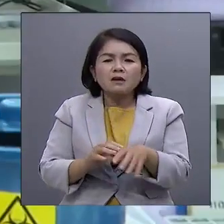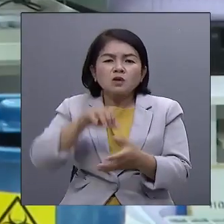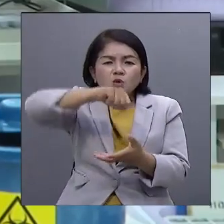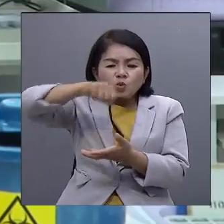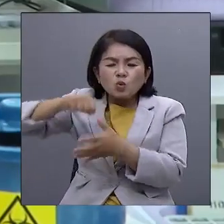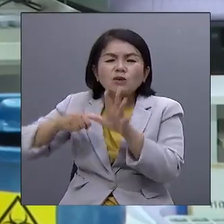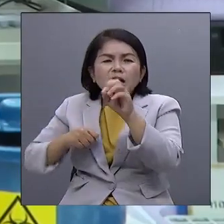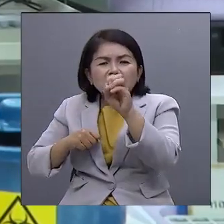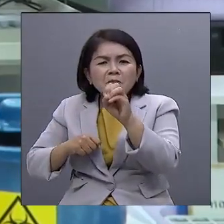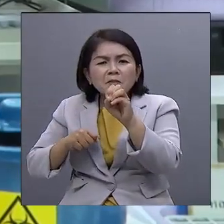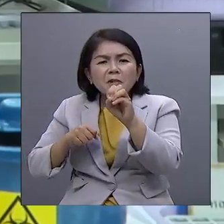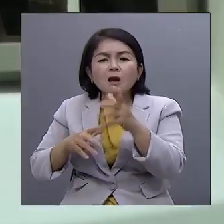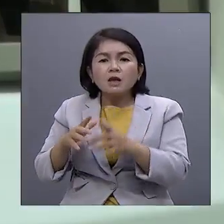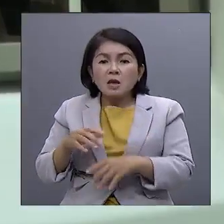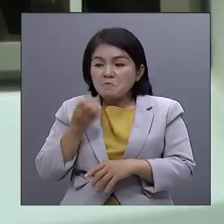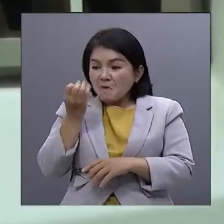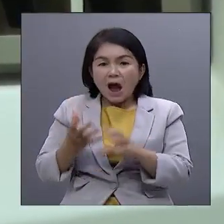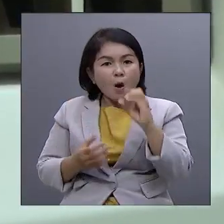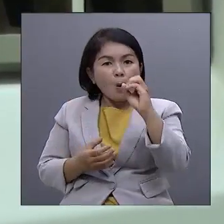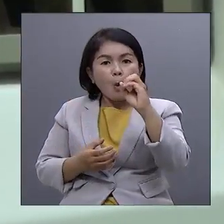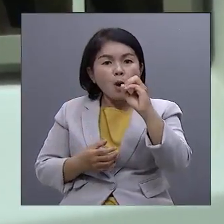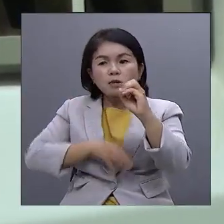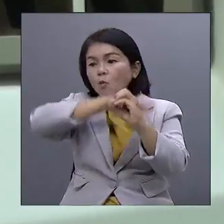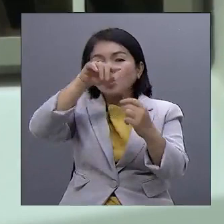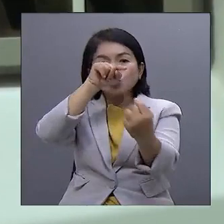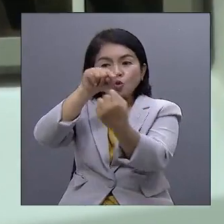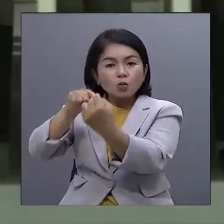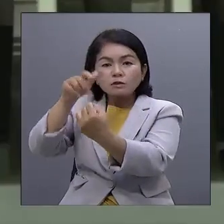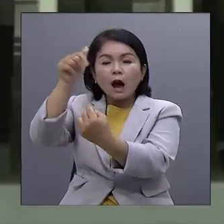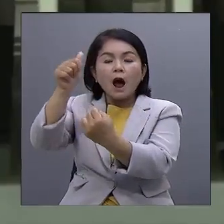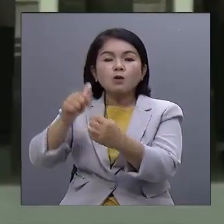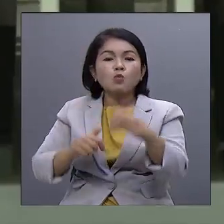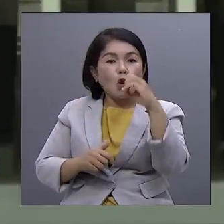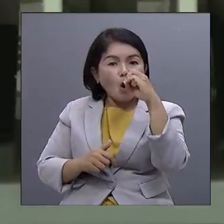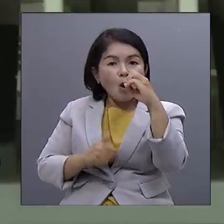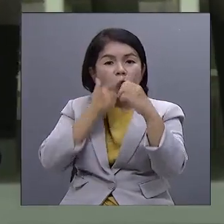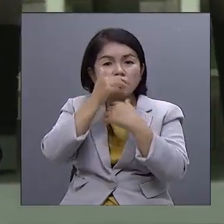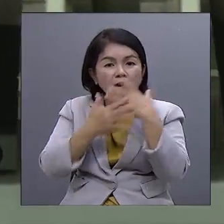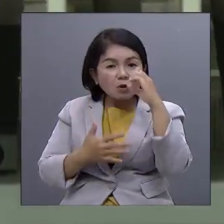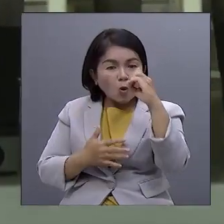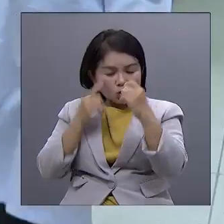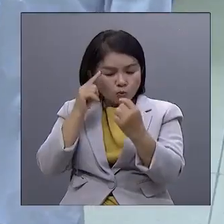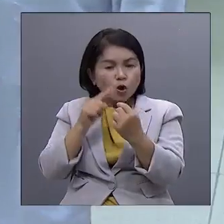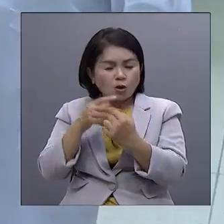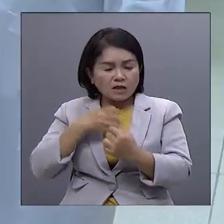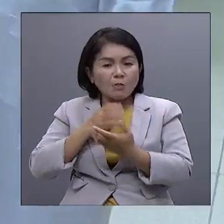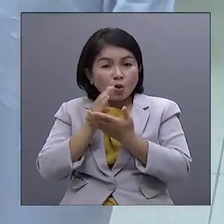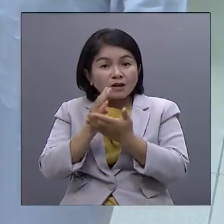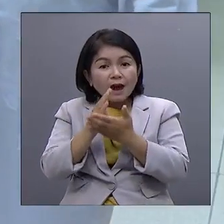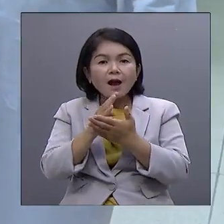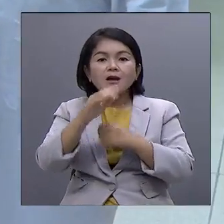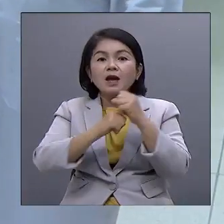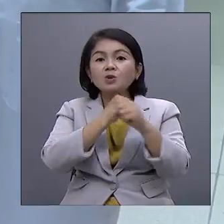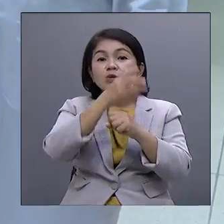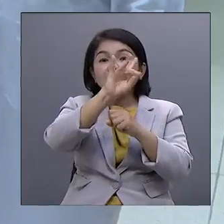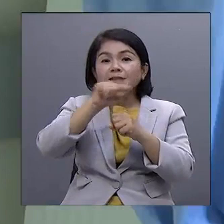การมากที่สุดก็คือกรุ๊ปโอเพราะว่าใช้ได้กับผู้ป่วยทุกหมู่เลือดคนที่ประสงค์จะบริจาคโลหิตอายุระหว่าง